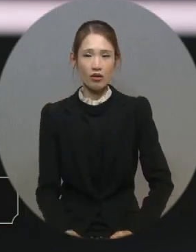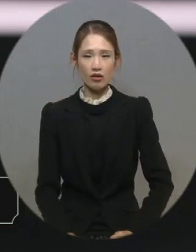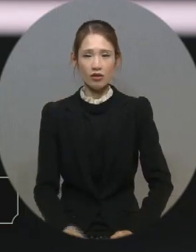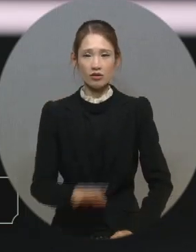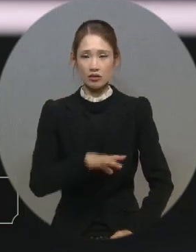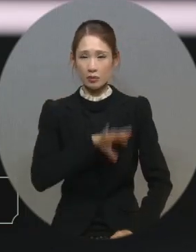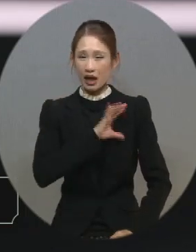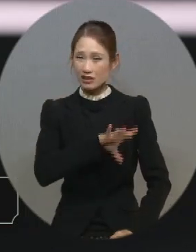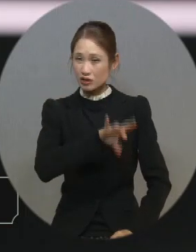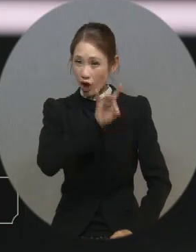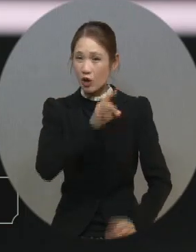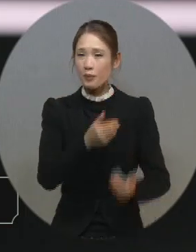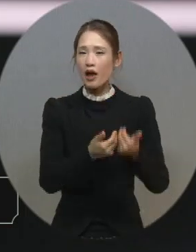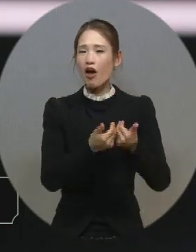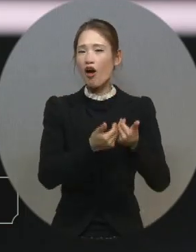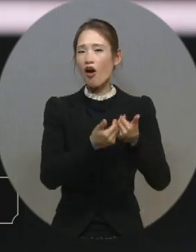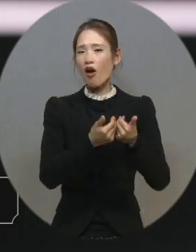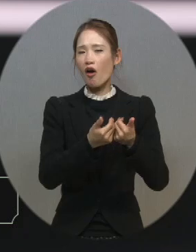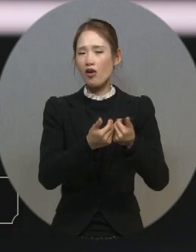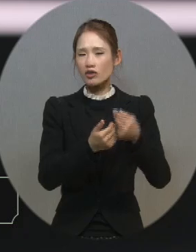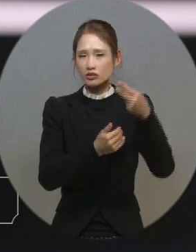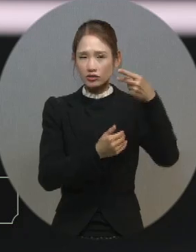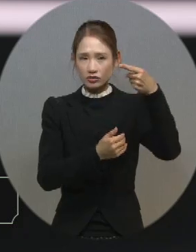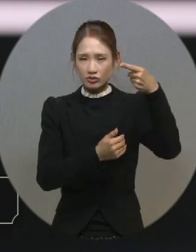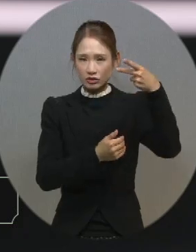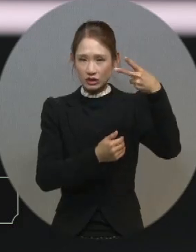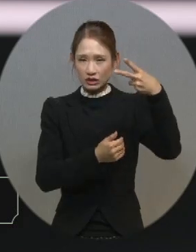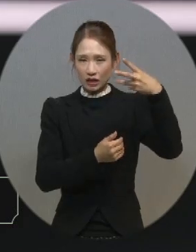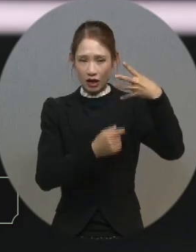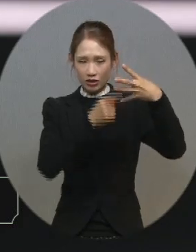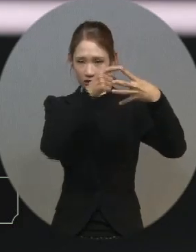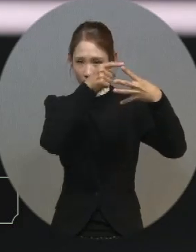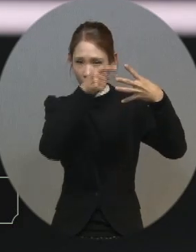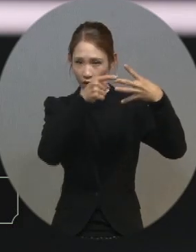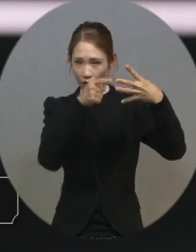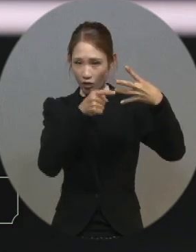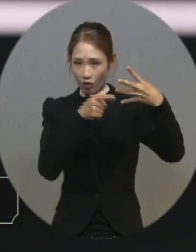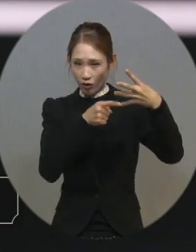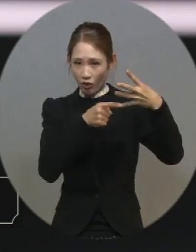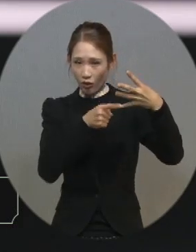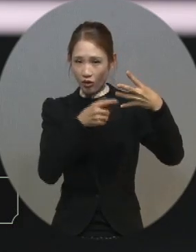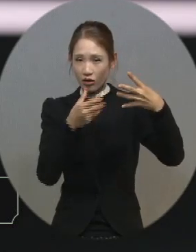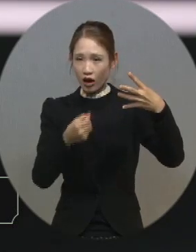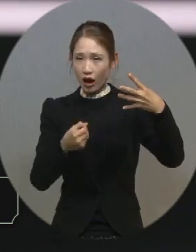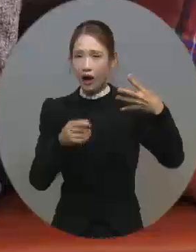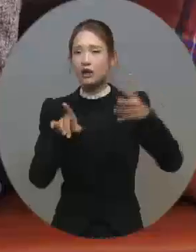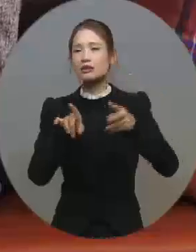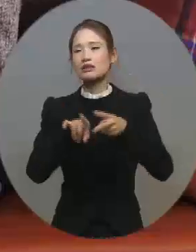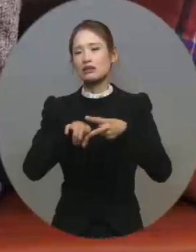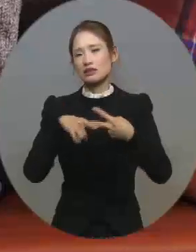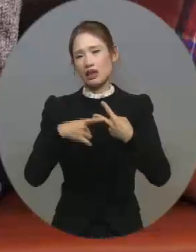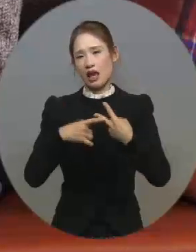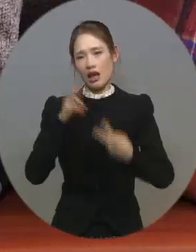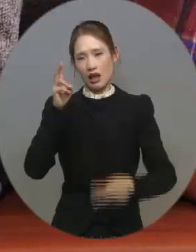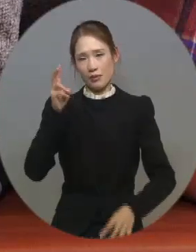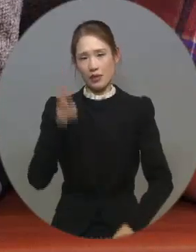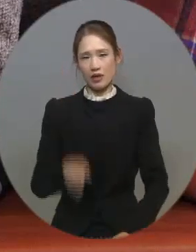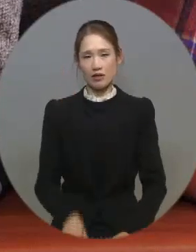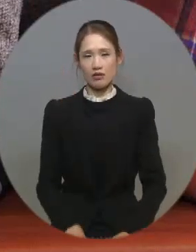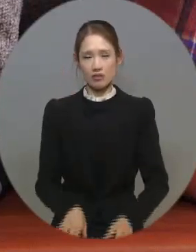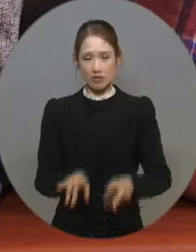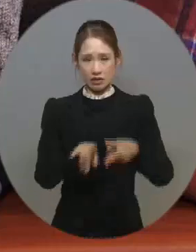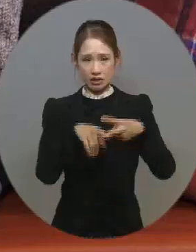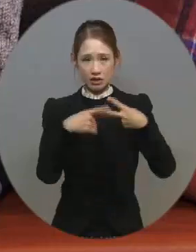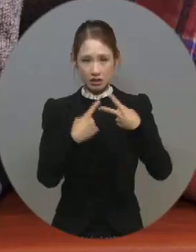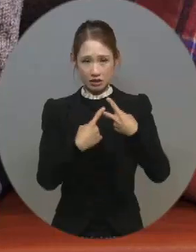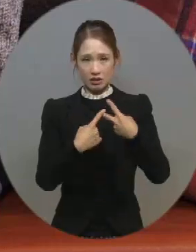어색했겠지만 처음엔 서론도 있고 본론도 있고 결론도 있고 예화도 있고 그러니까 이게 이해가 됐던 모양이에요. 그럼요. 그게 이해가